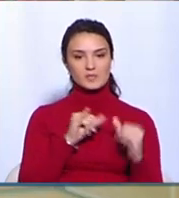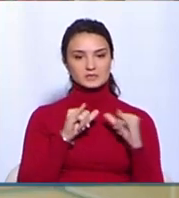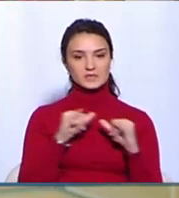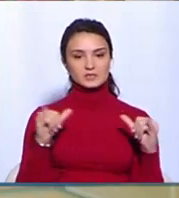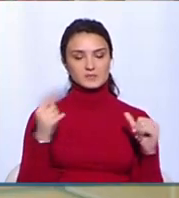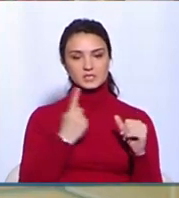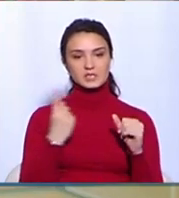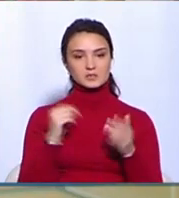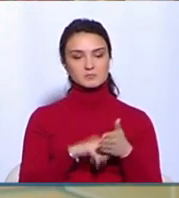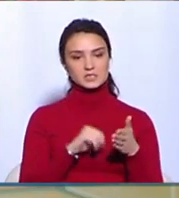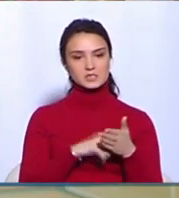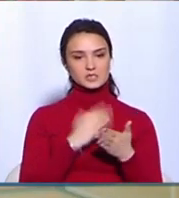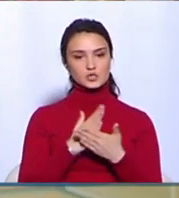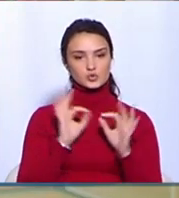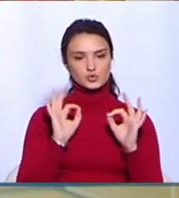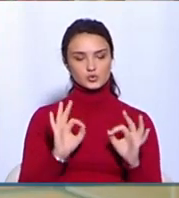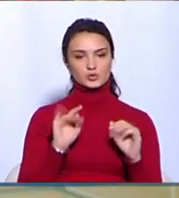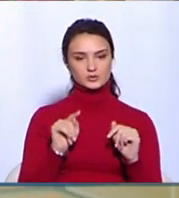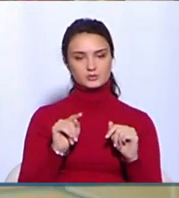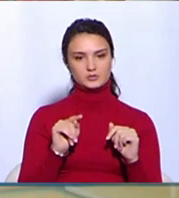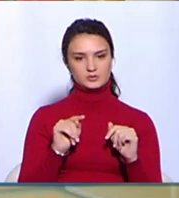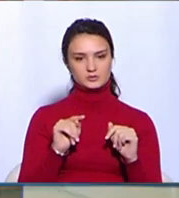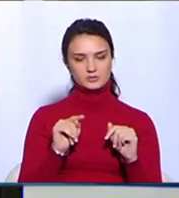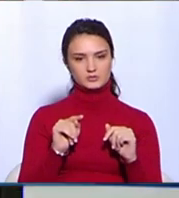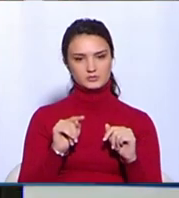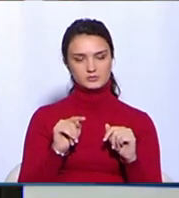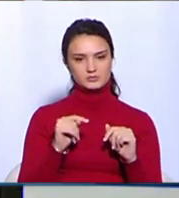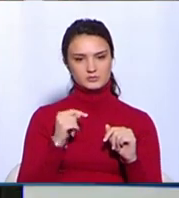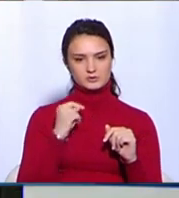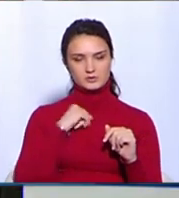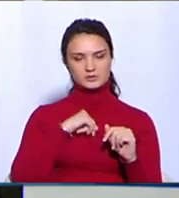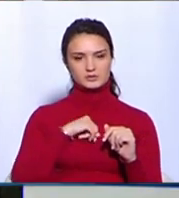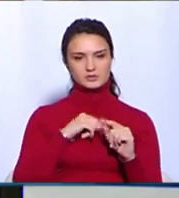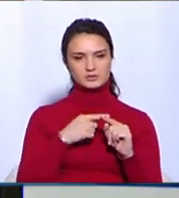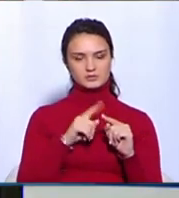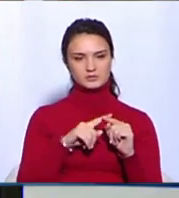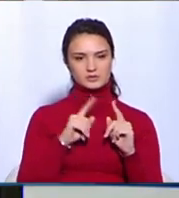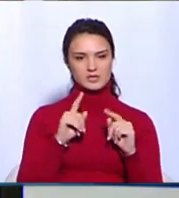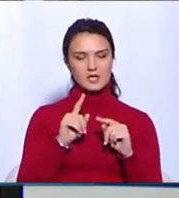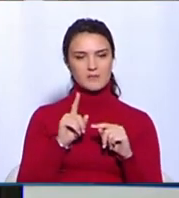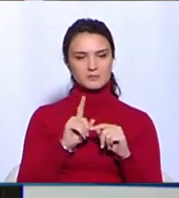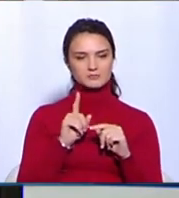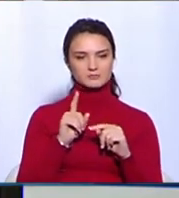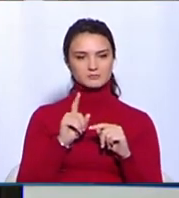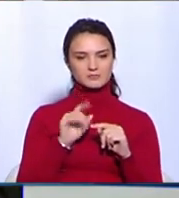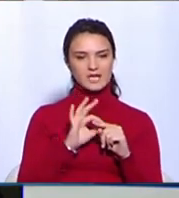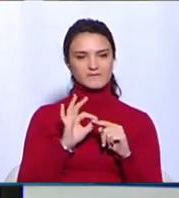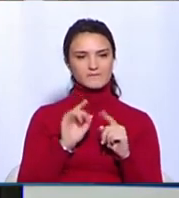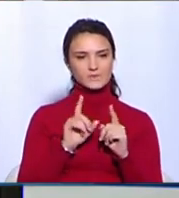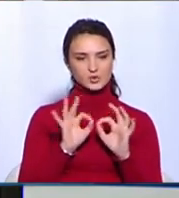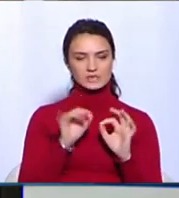ერთ-ერთი საფუძველი არის სწორედ აკვიატებულ ტოლვაზე გადასვლა,